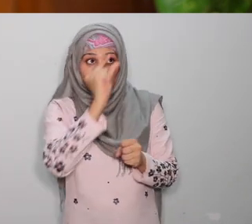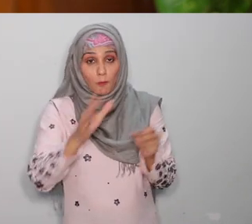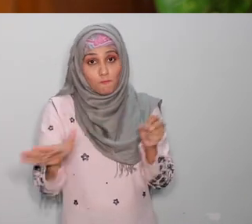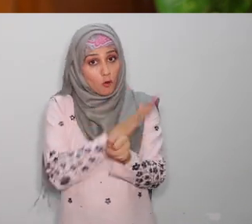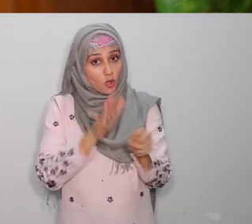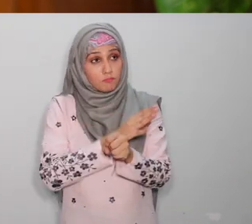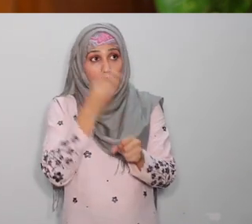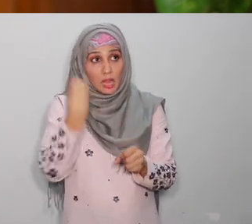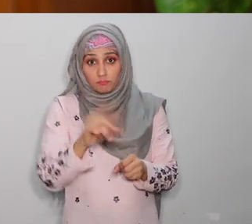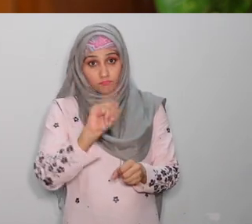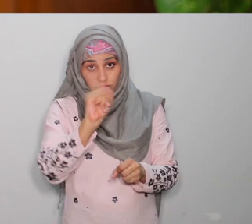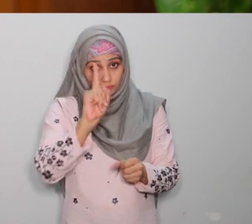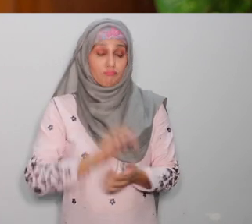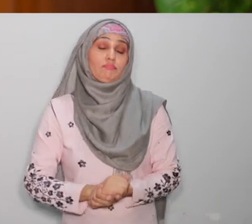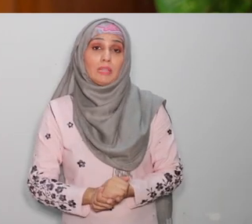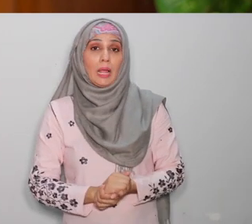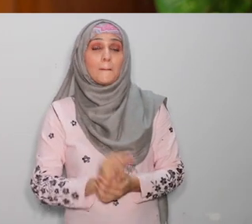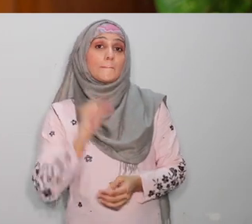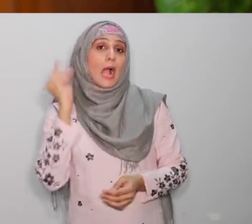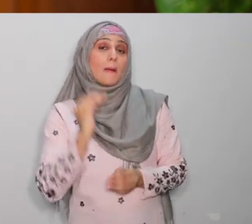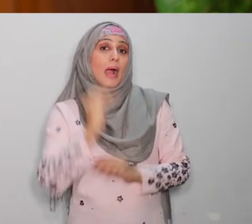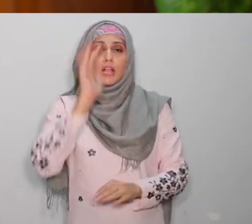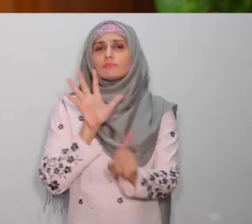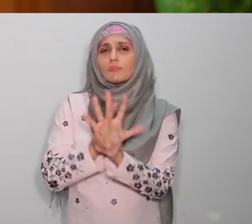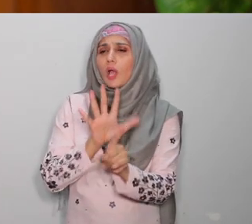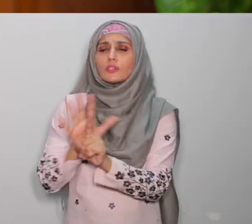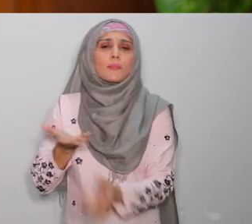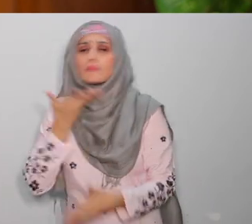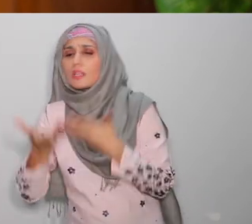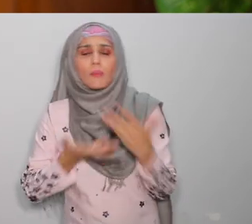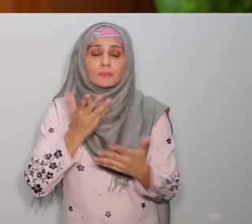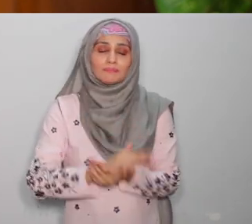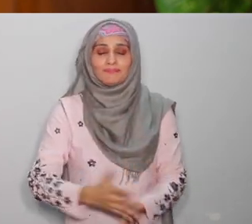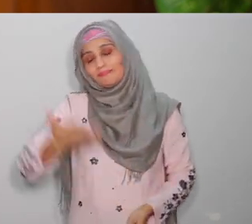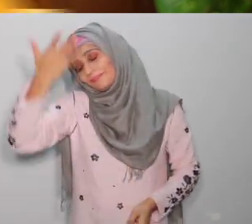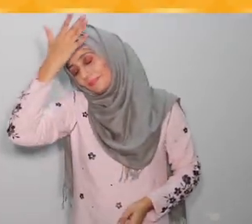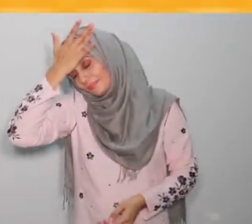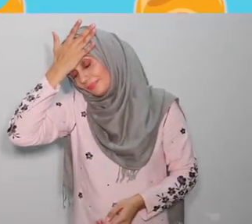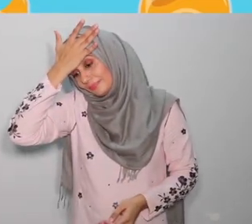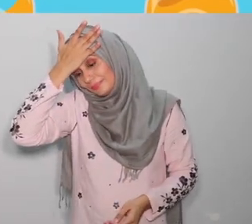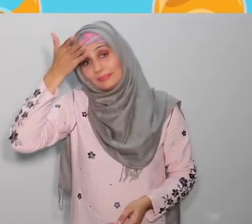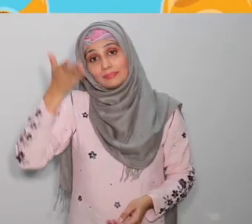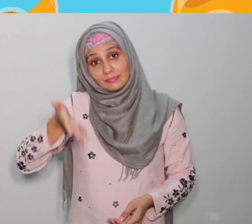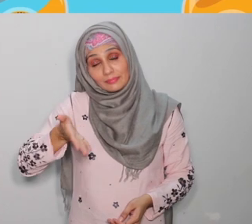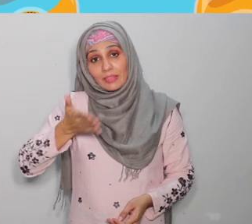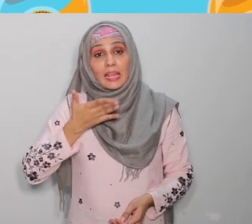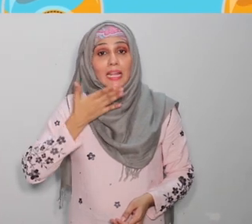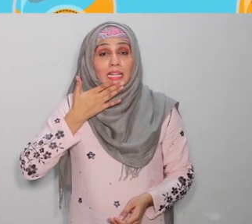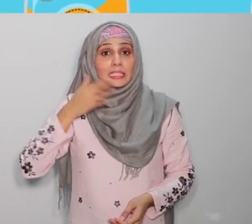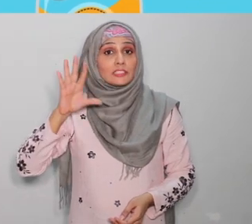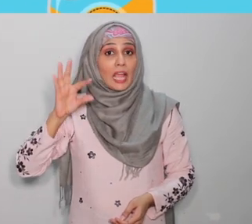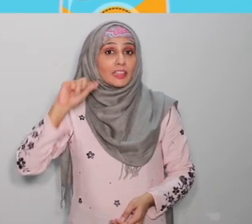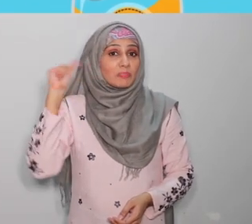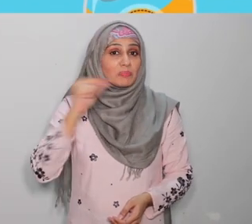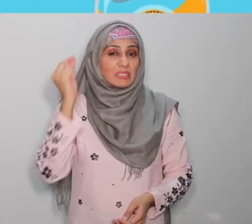में कोई कमी नहीं रहनी चाहिए आप अभी सब कुछ समझ आ रही थी वह इस